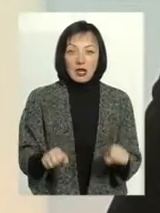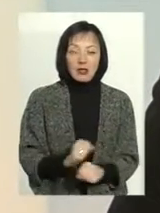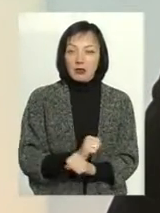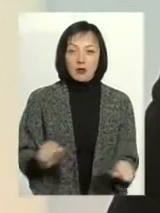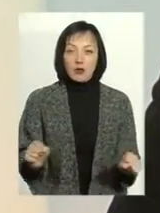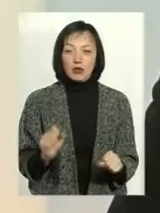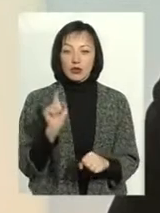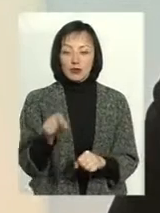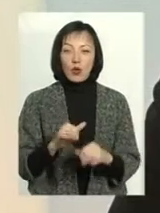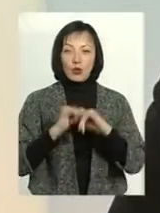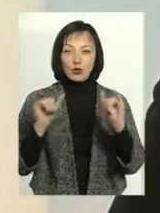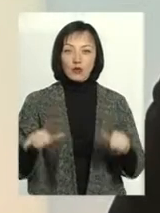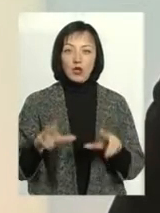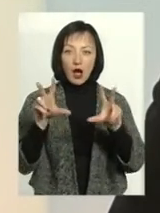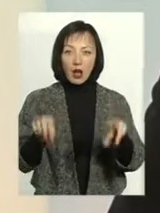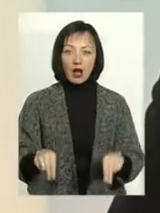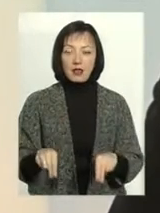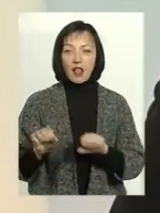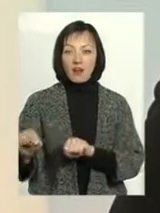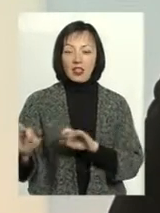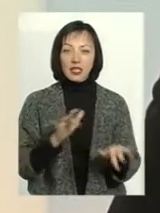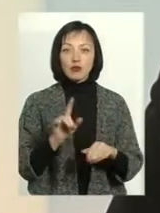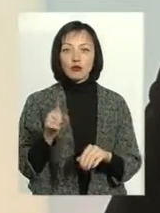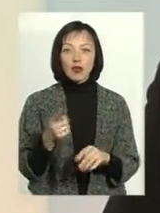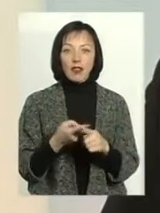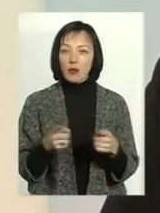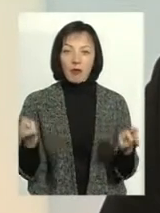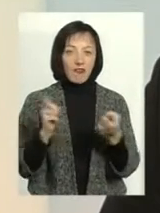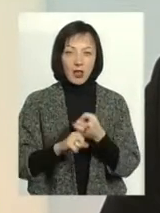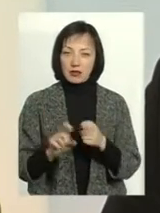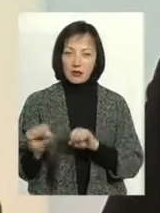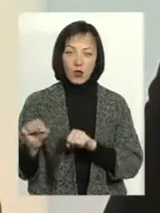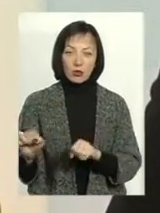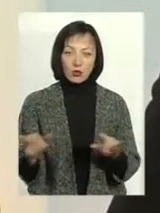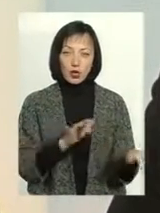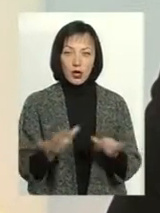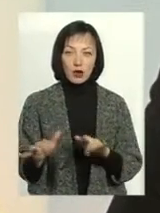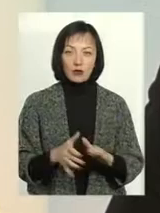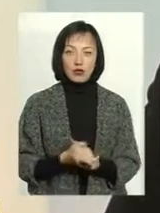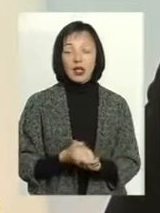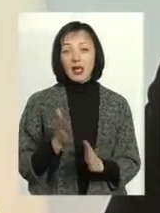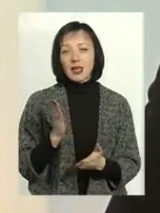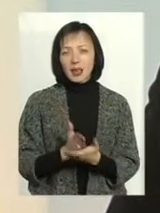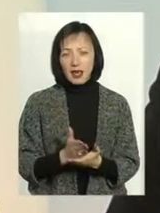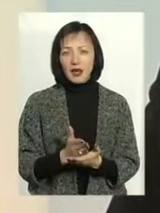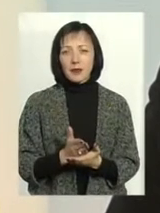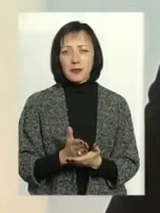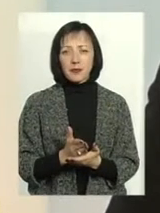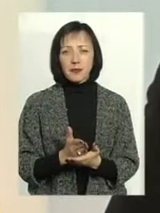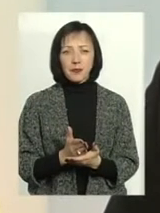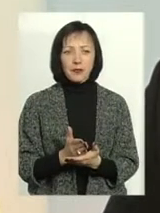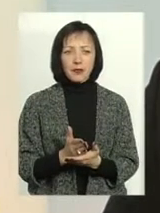можна на нього розповсюджувати гарантії адвокатської діяльності, тому що вони не пов'язані з адвокатською діяльністю. Є,